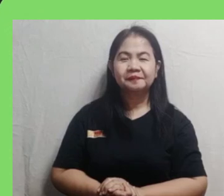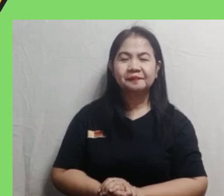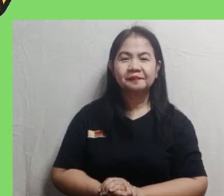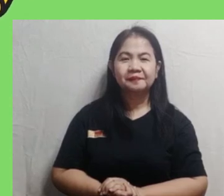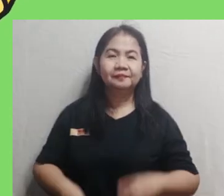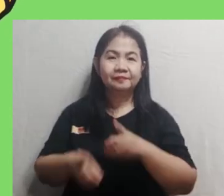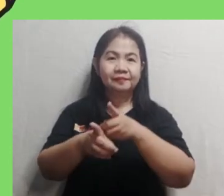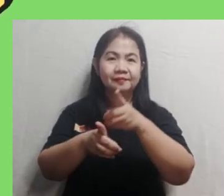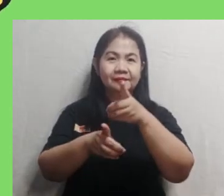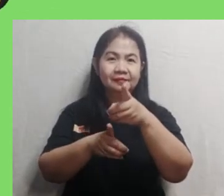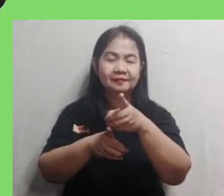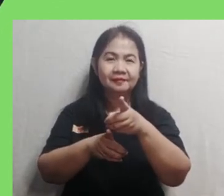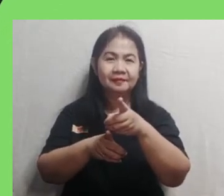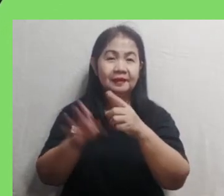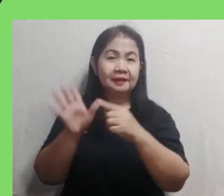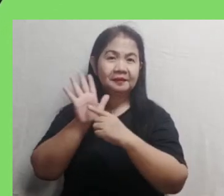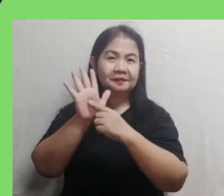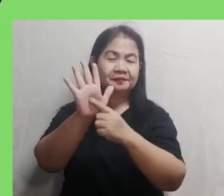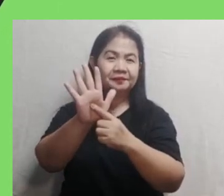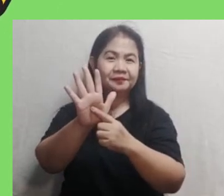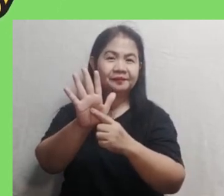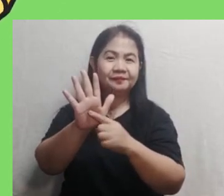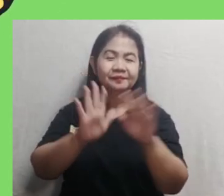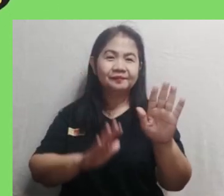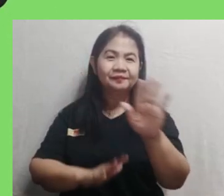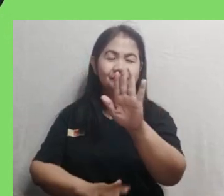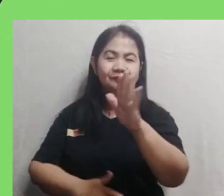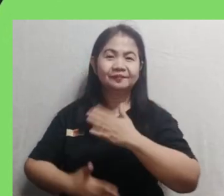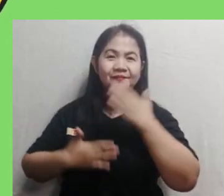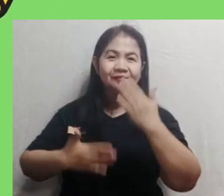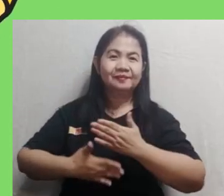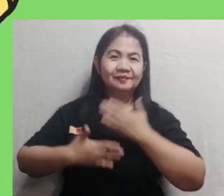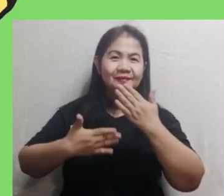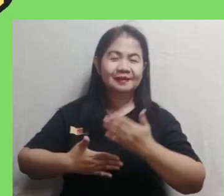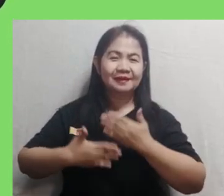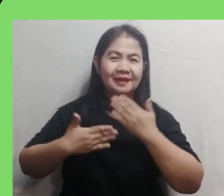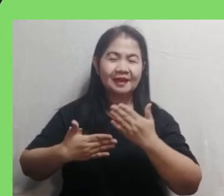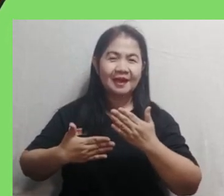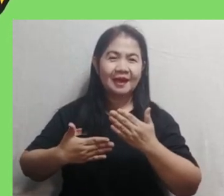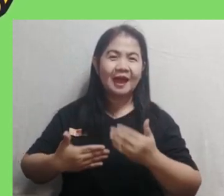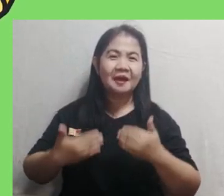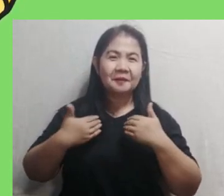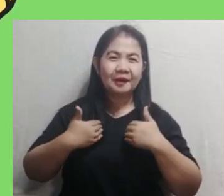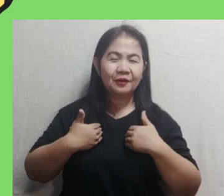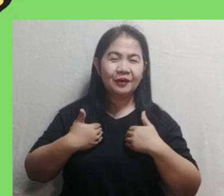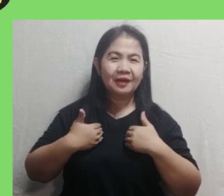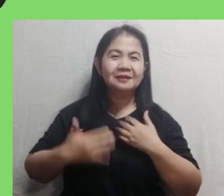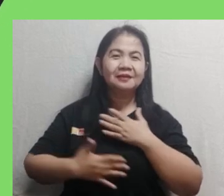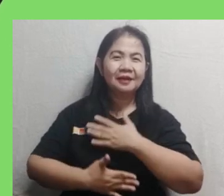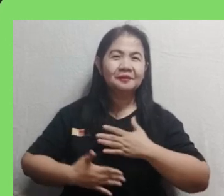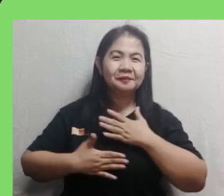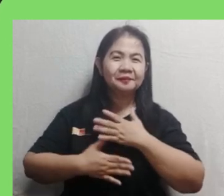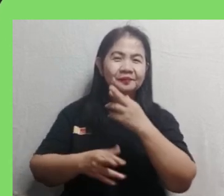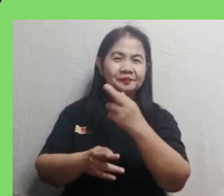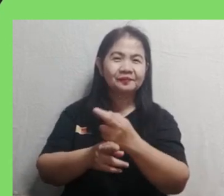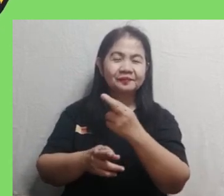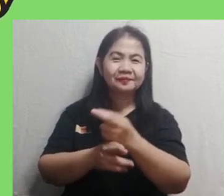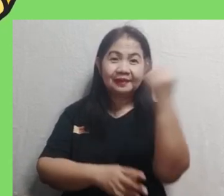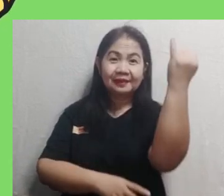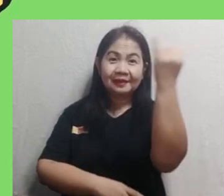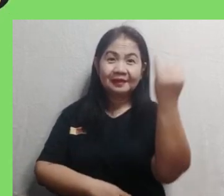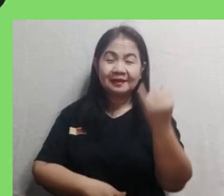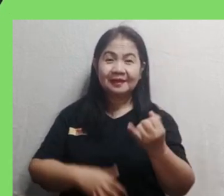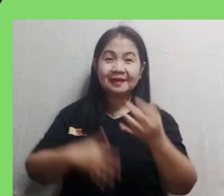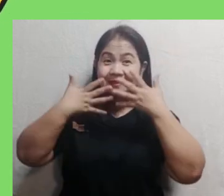Panuto, ipakita mo ang iyong kasiyahan sa tinatamasang karapatan. Gumuhit ng masayang mukha sa loob ng